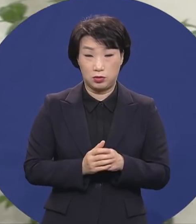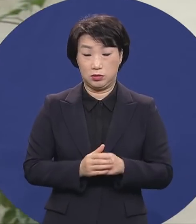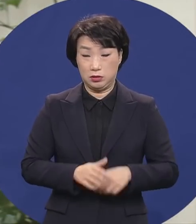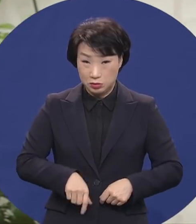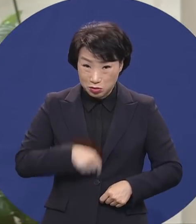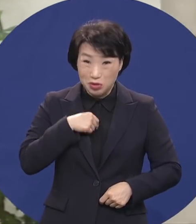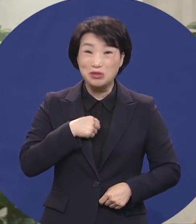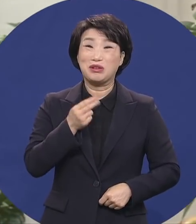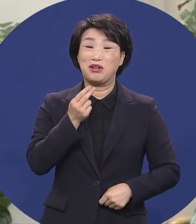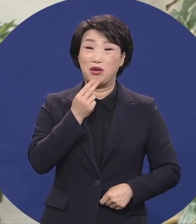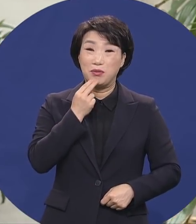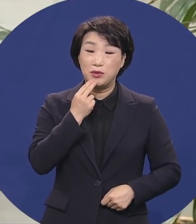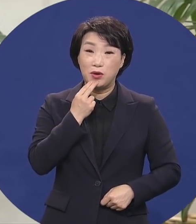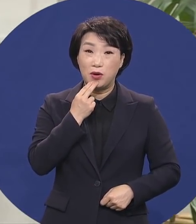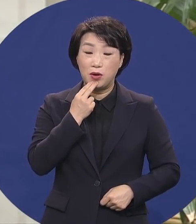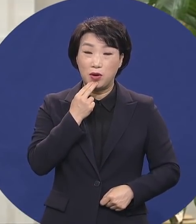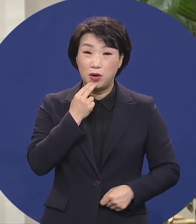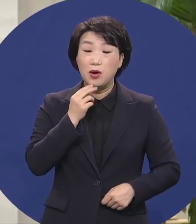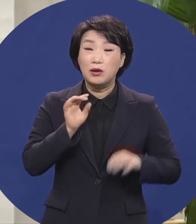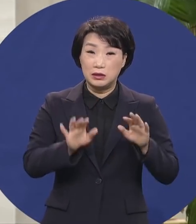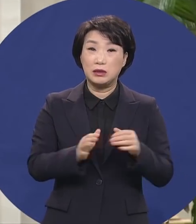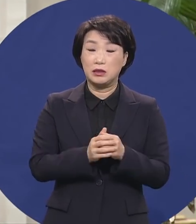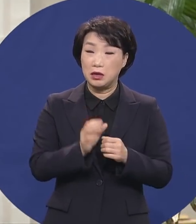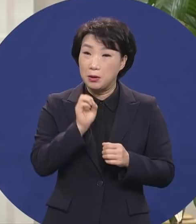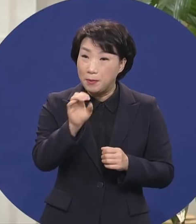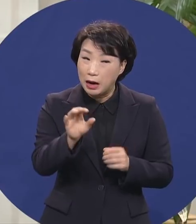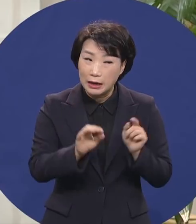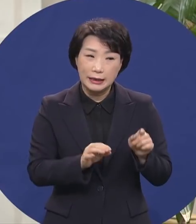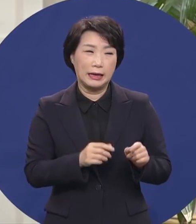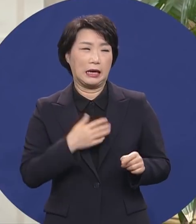솔직 아닌 것으로 위장하려고 하는 것이